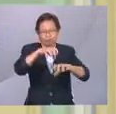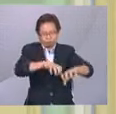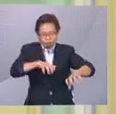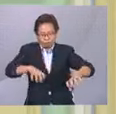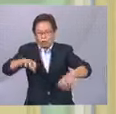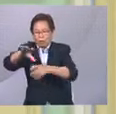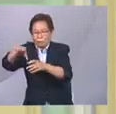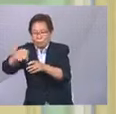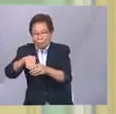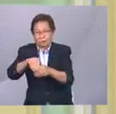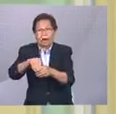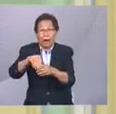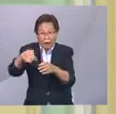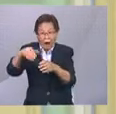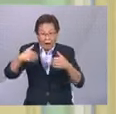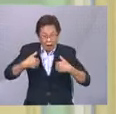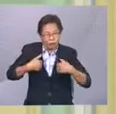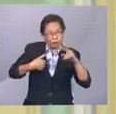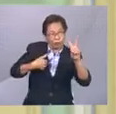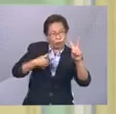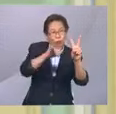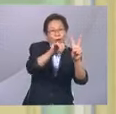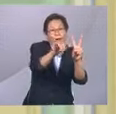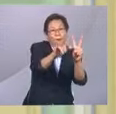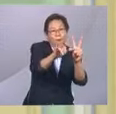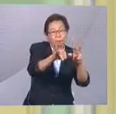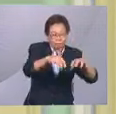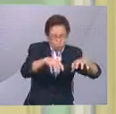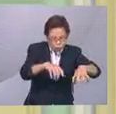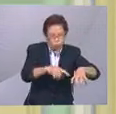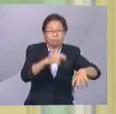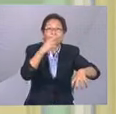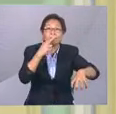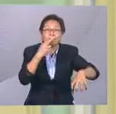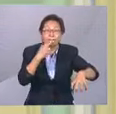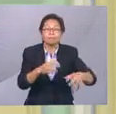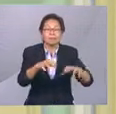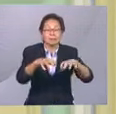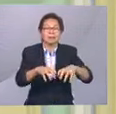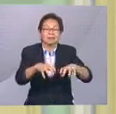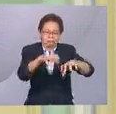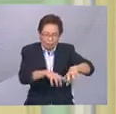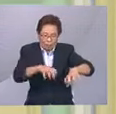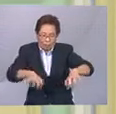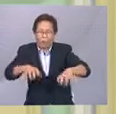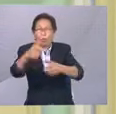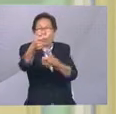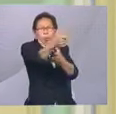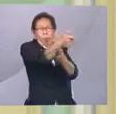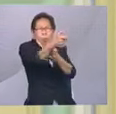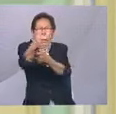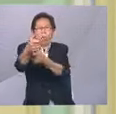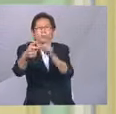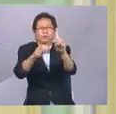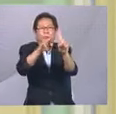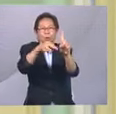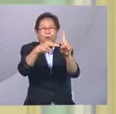termasuk 26 terjun merah antara kawasan yang lebih sanitasi adalah